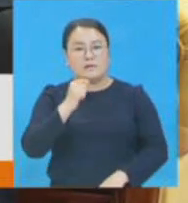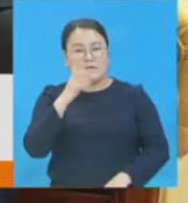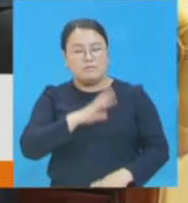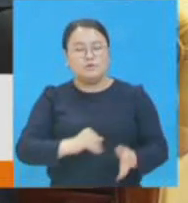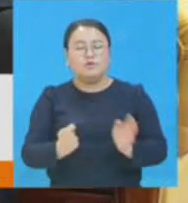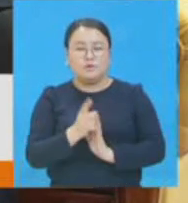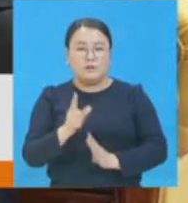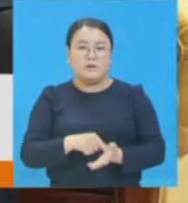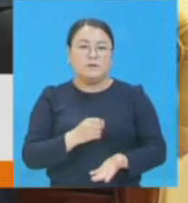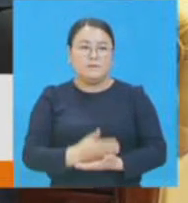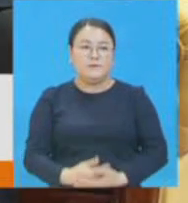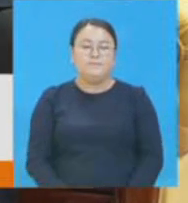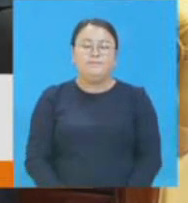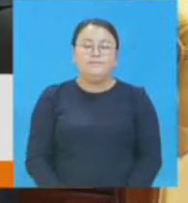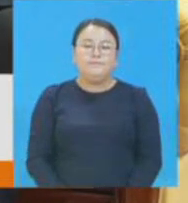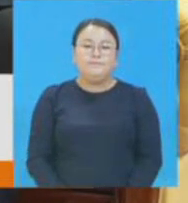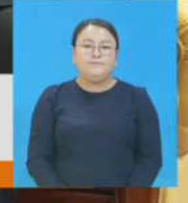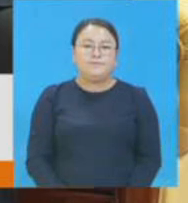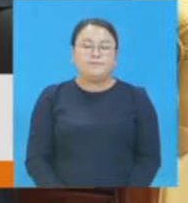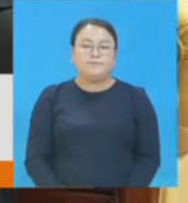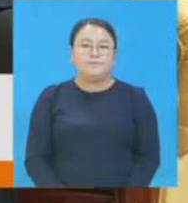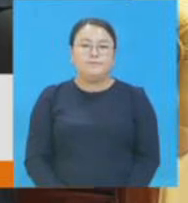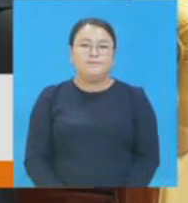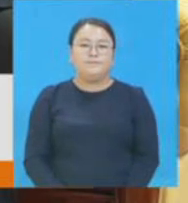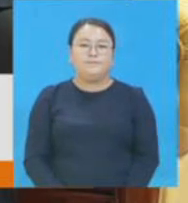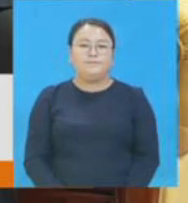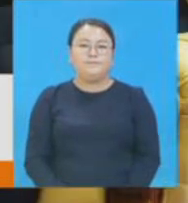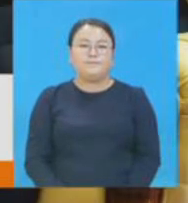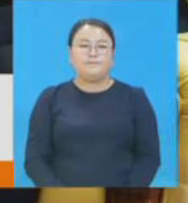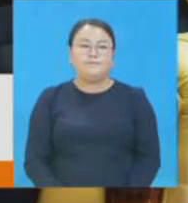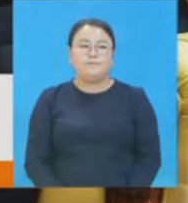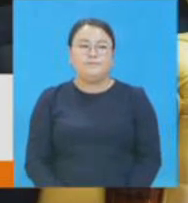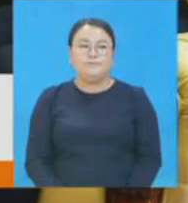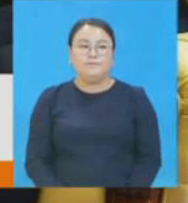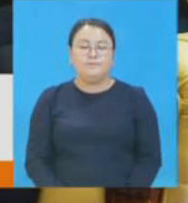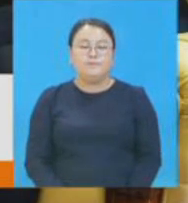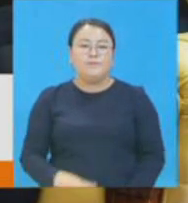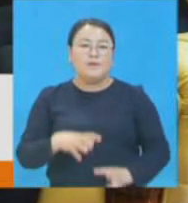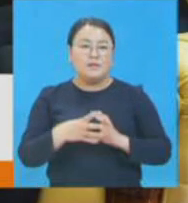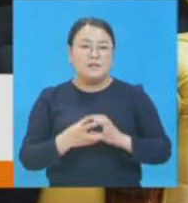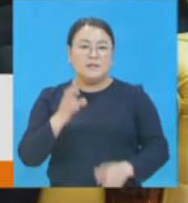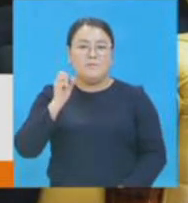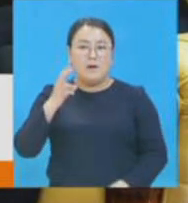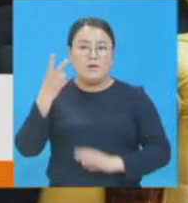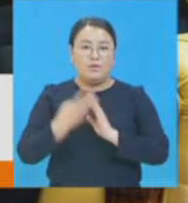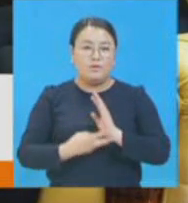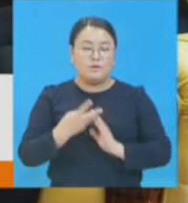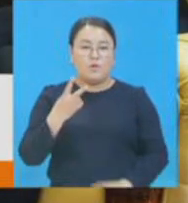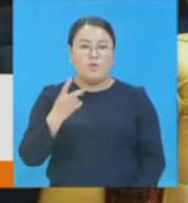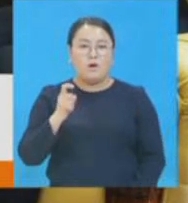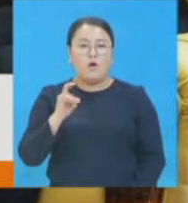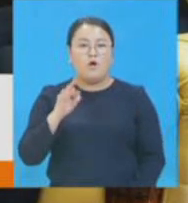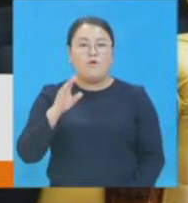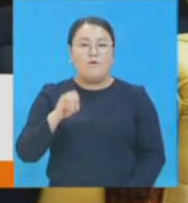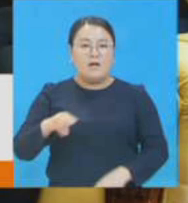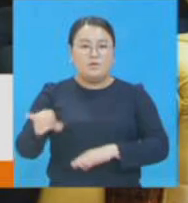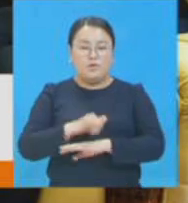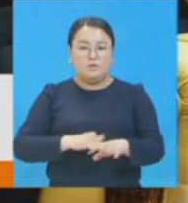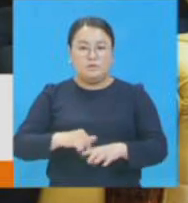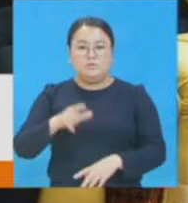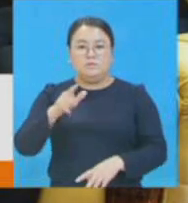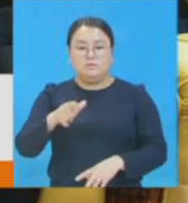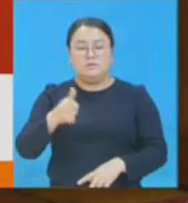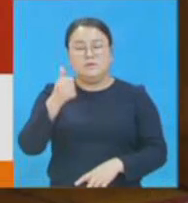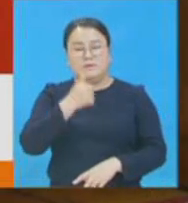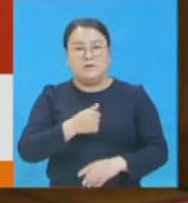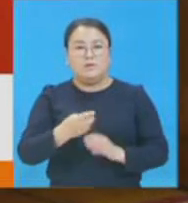юм аа. Experience especially in terms of sustainable tourism. Дэлхийн банкны үнэлгээгээр Хорват нь хүний хөгжлийн өндөр индекстэй, эдийн засаг